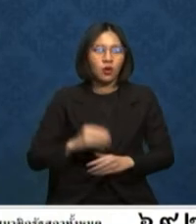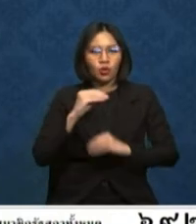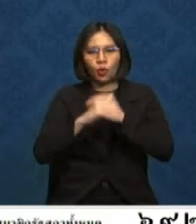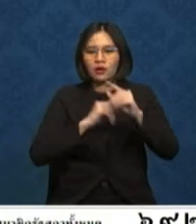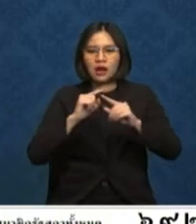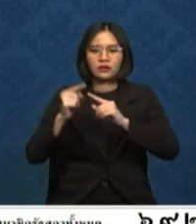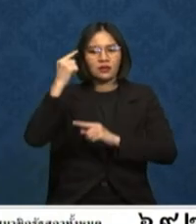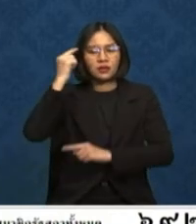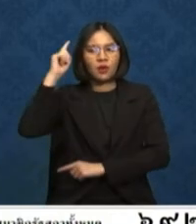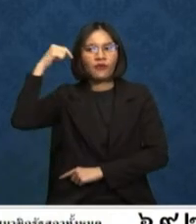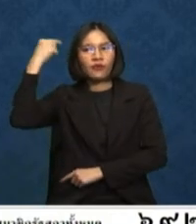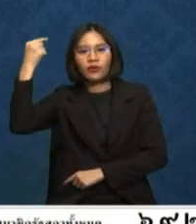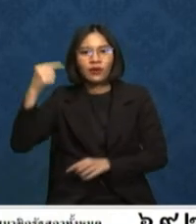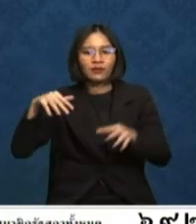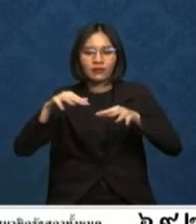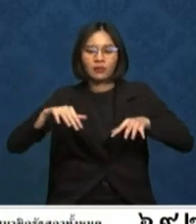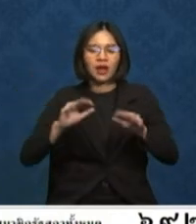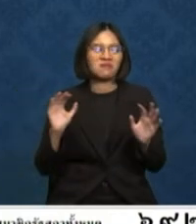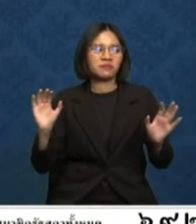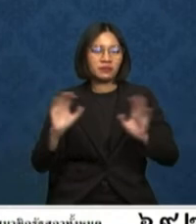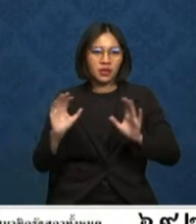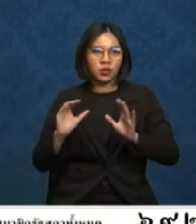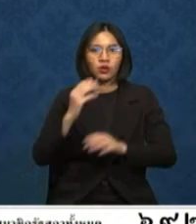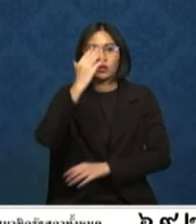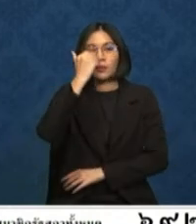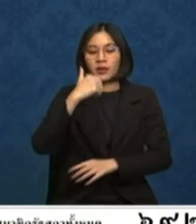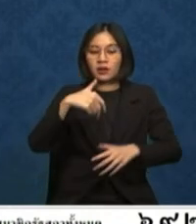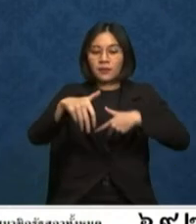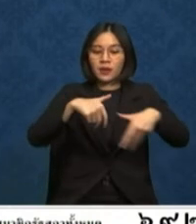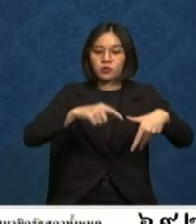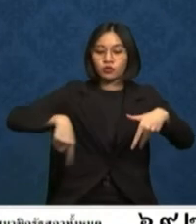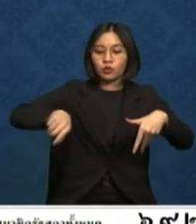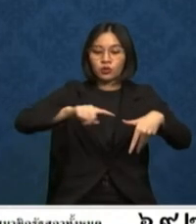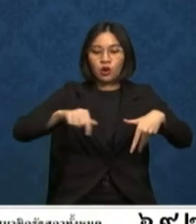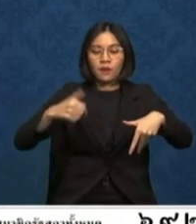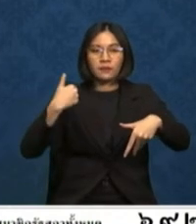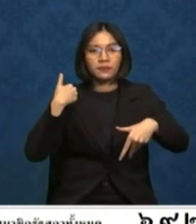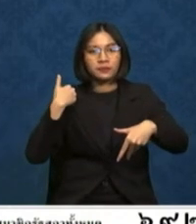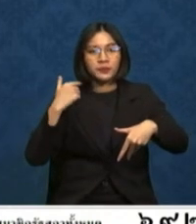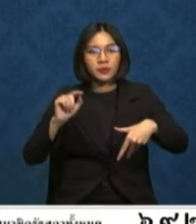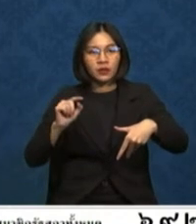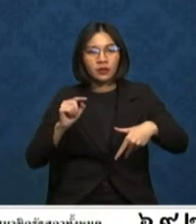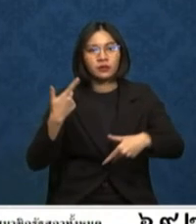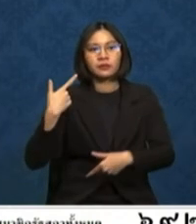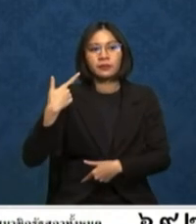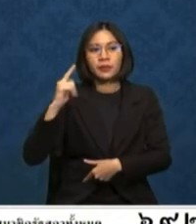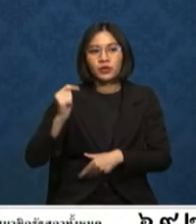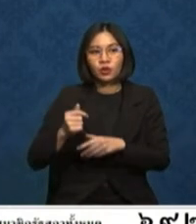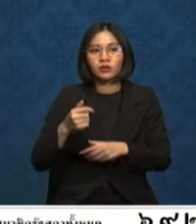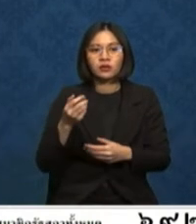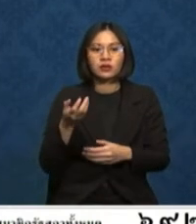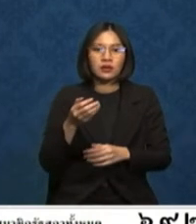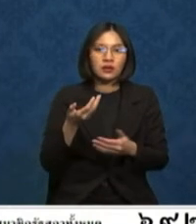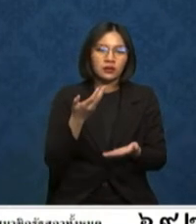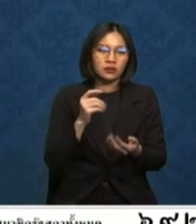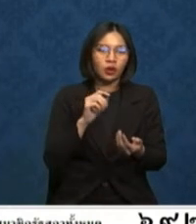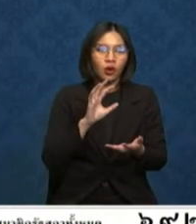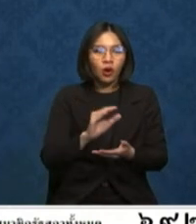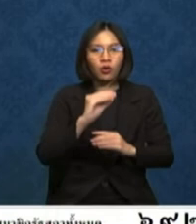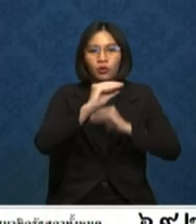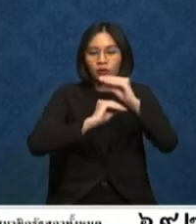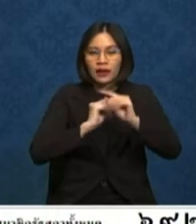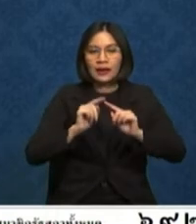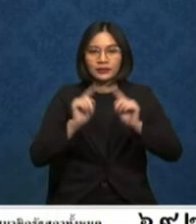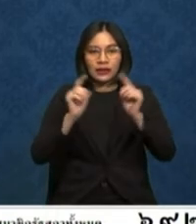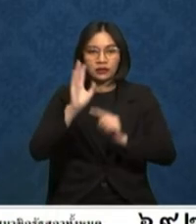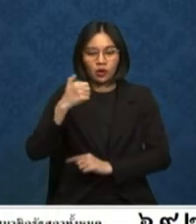แล้วมานั่งฝันลมๆแล้งๆนะคะว่าพี่น้องประชาชนจะได้รับเสียดเสี้ยวผลประโยชน์จากโครงการเหล่านั้นแต่ท่านต้อง